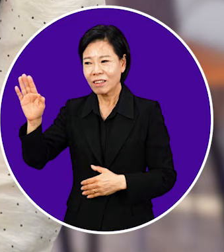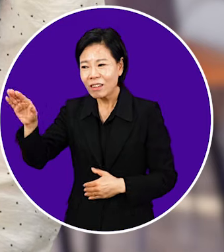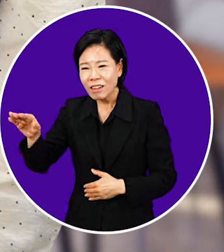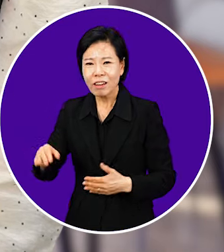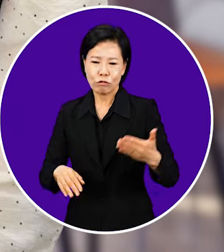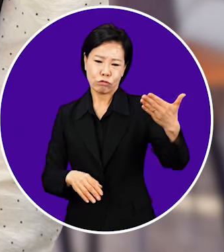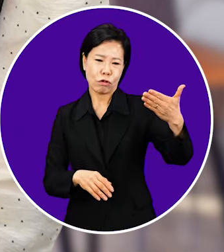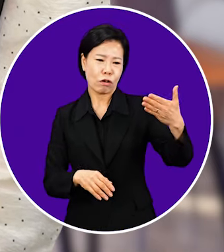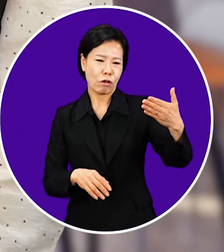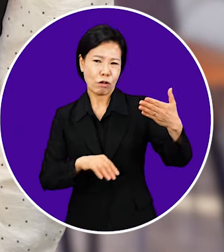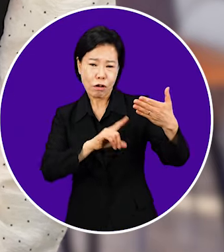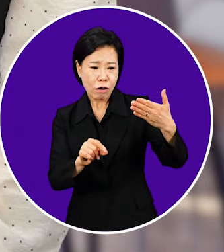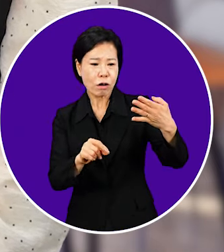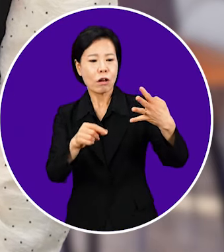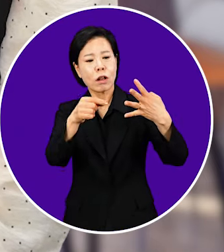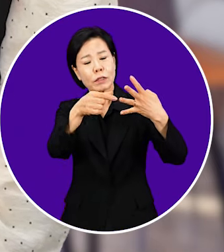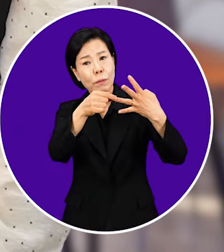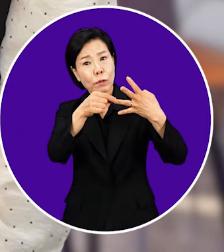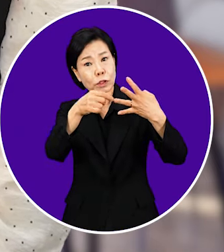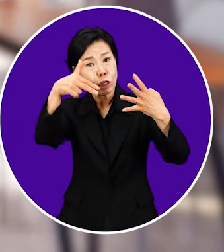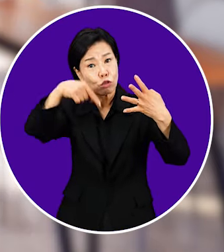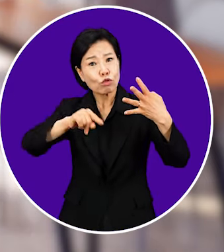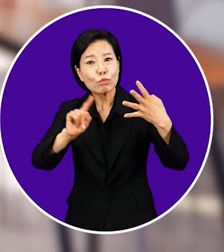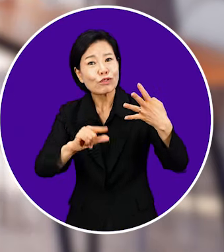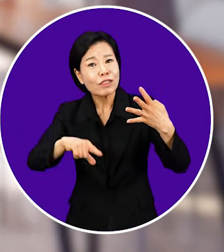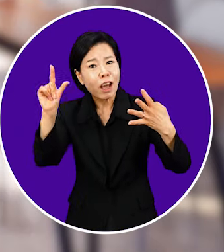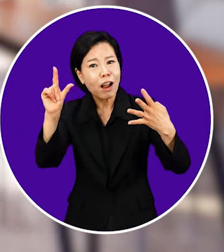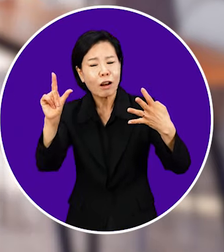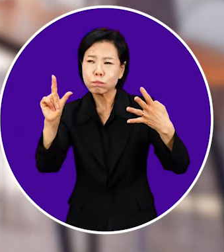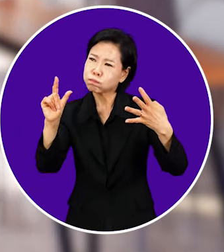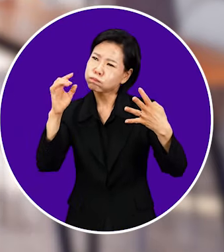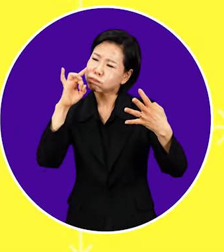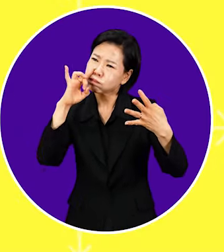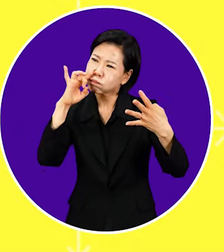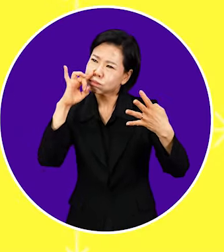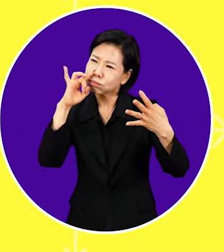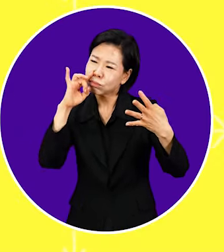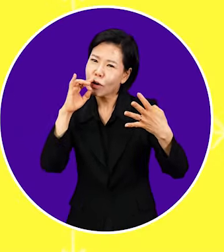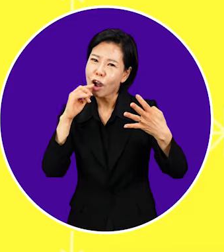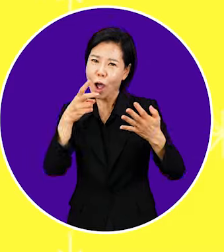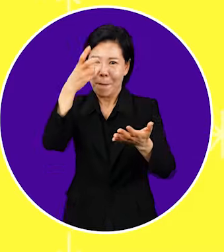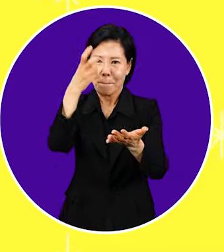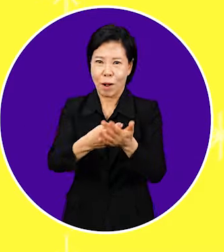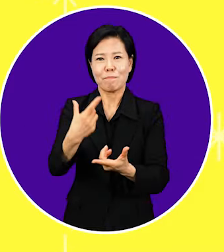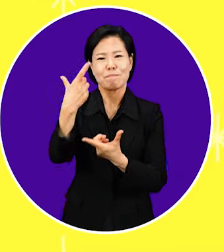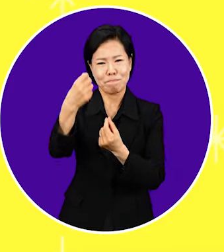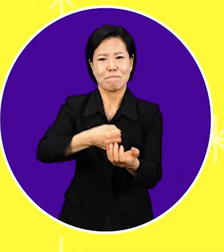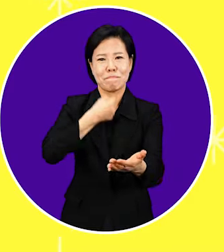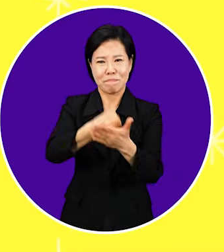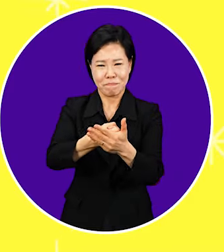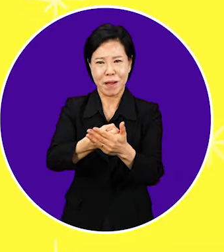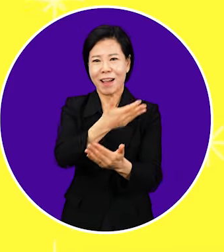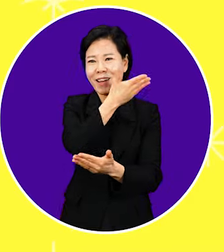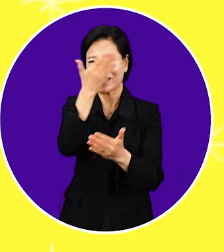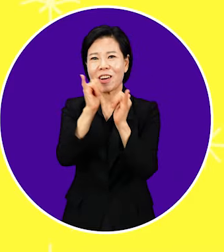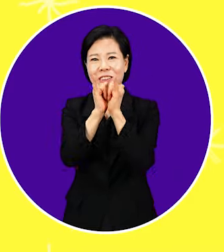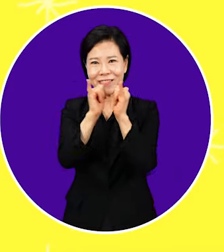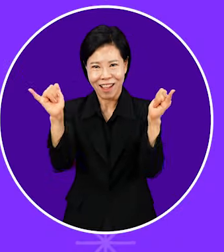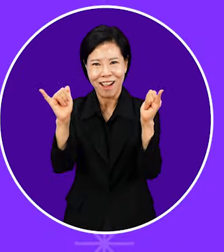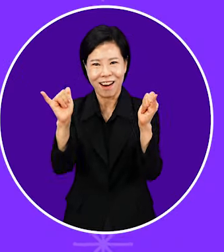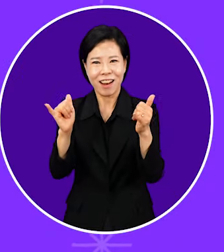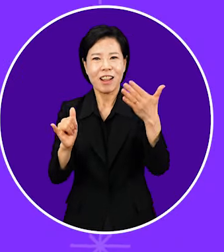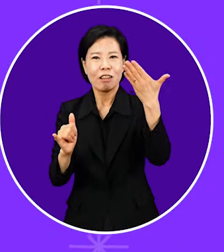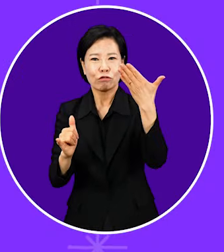자기야, 9월 세 번째 토요일이 무슨 날인 줄 알아? 무슨 날인데? 바로 법정 기념일로 지정된 청년의